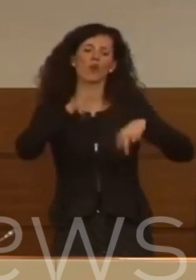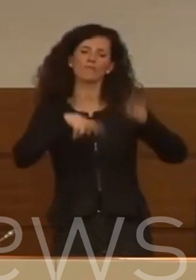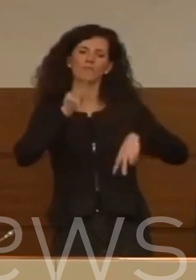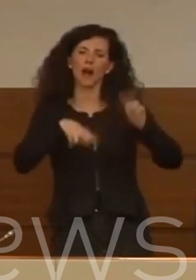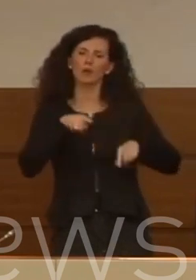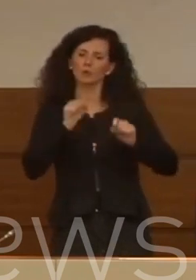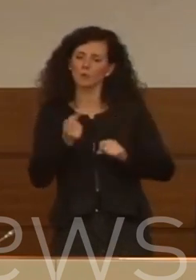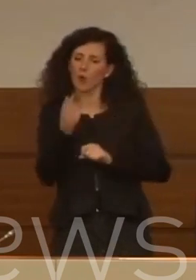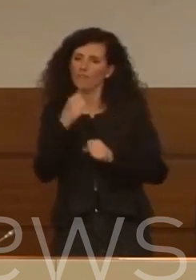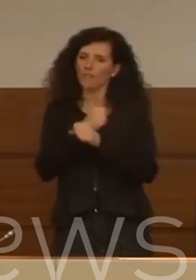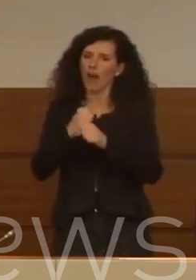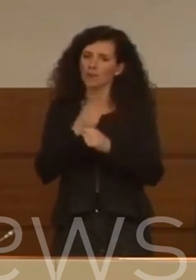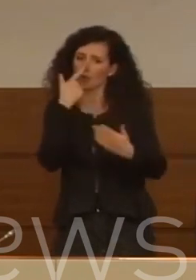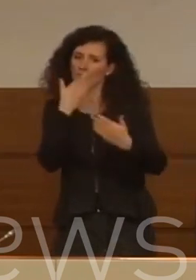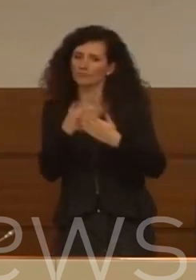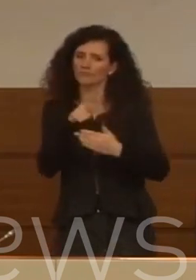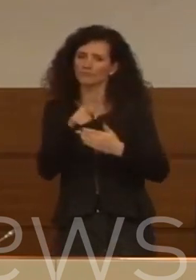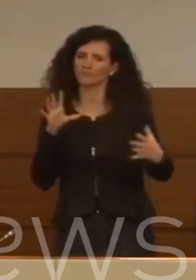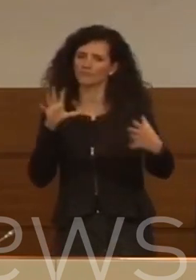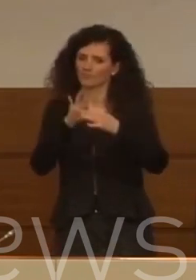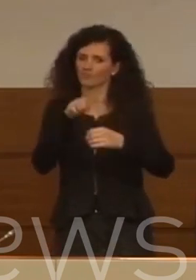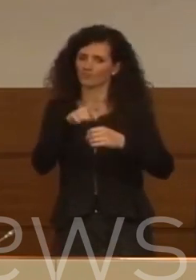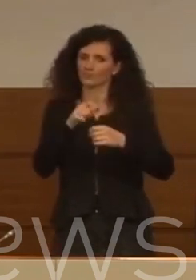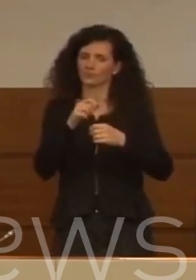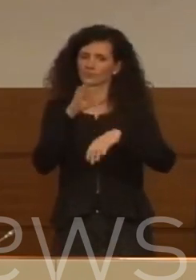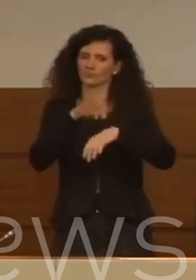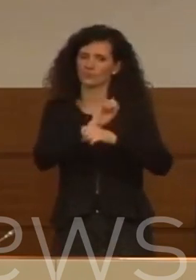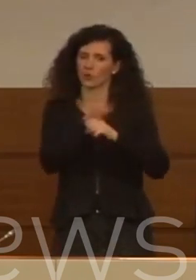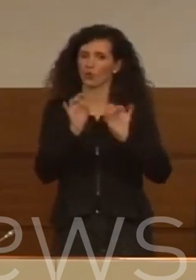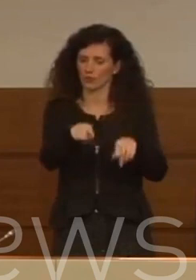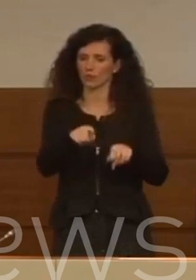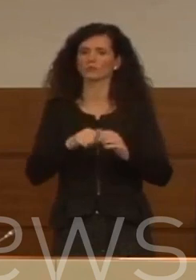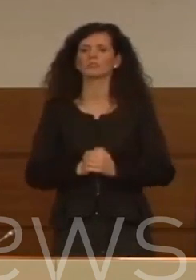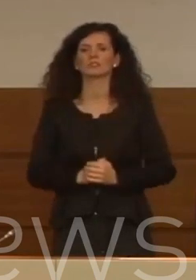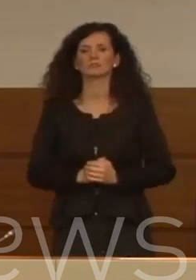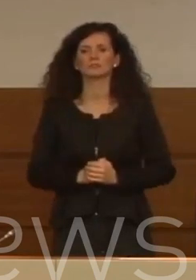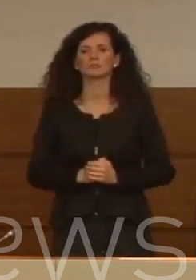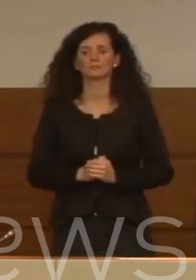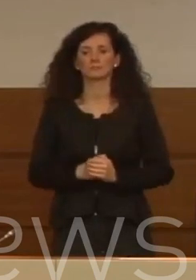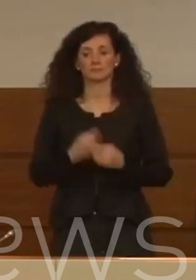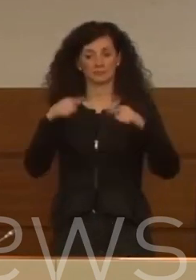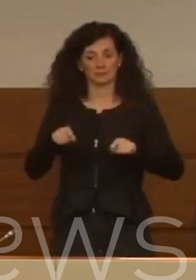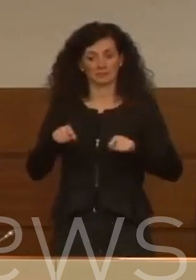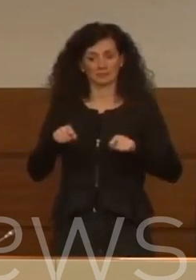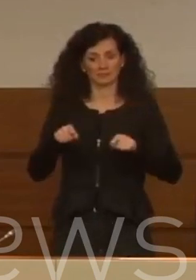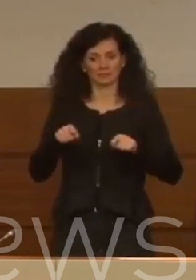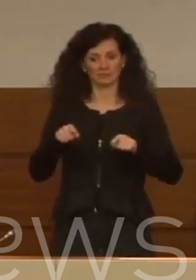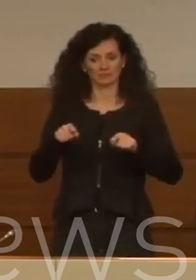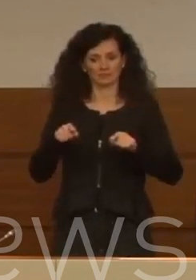impatto del farmaco associato a questo si è si è decisa una